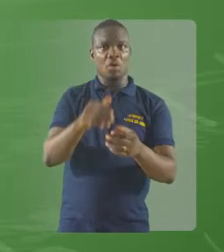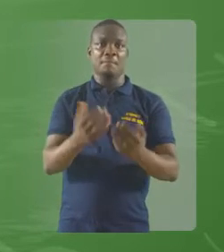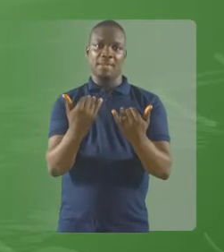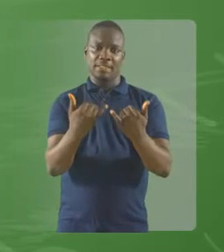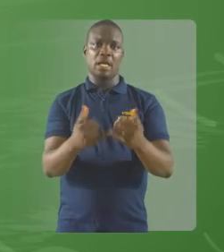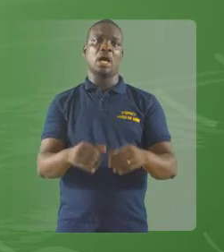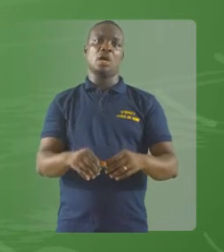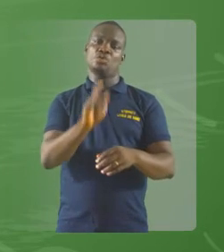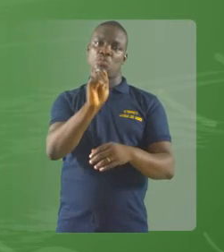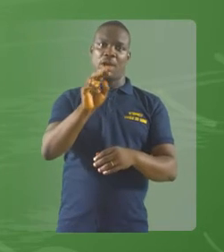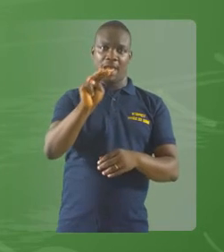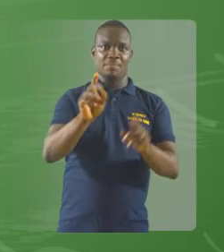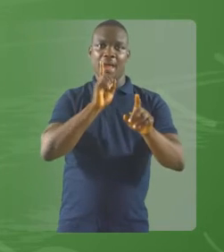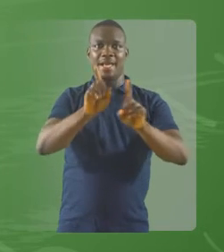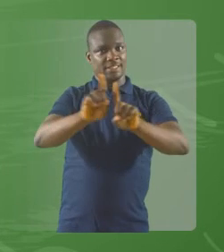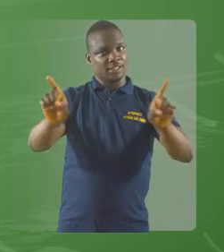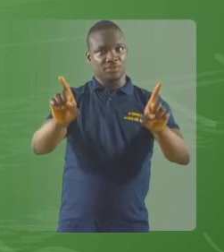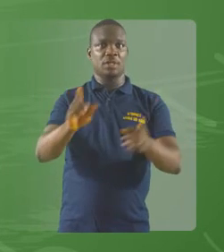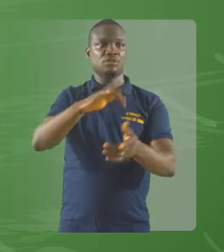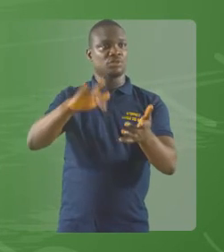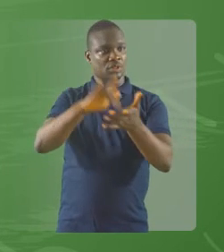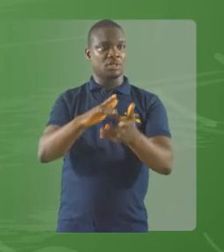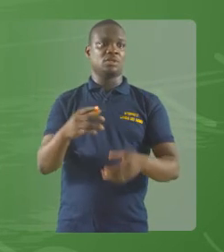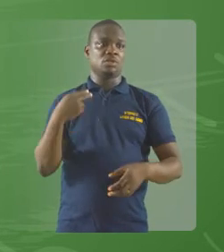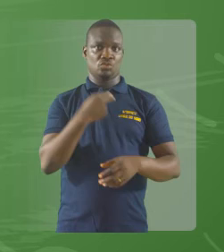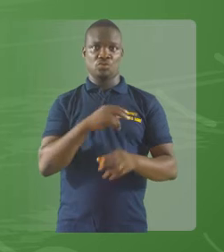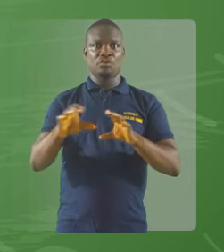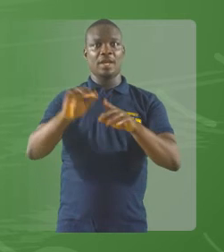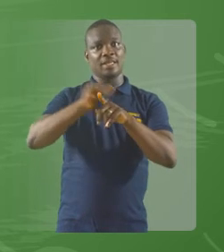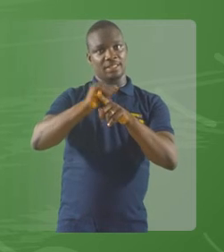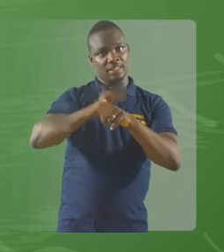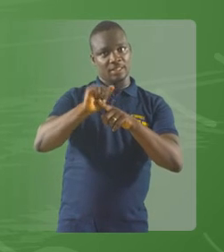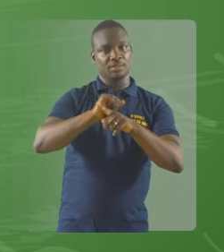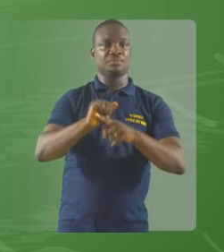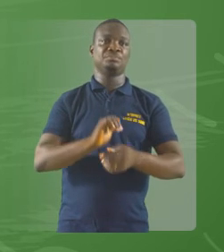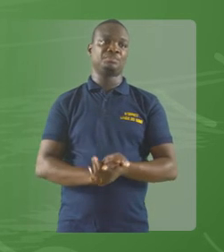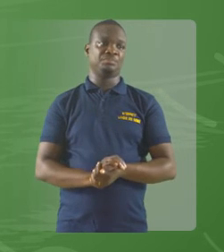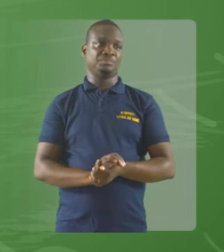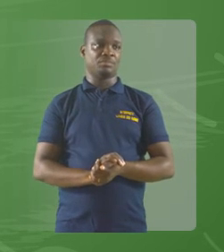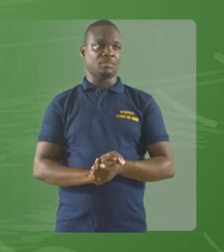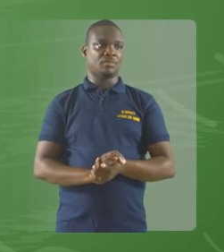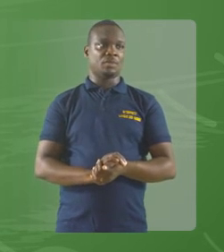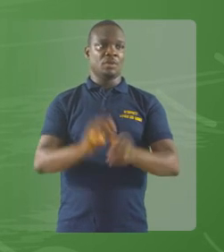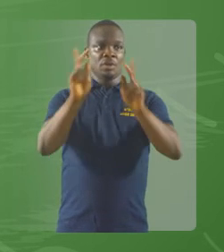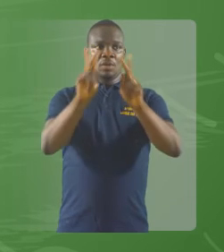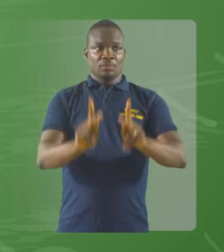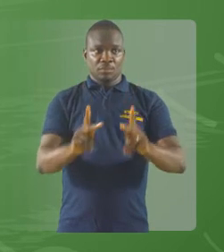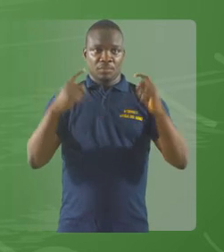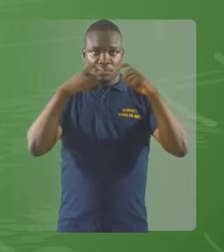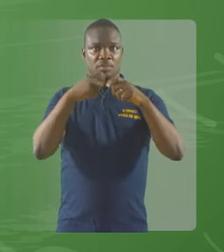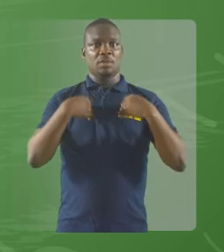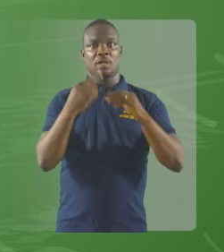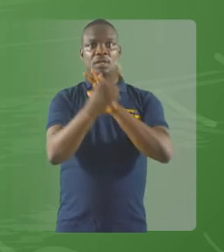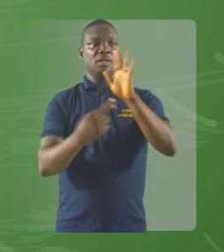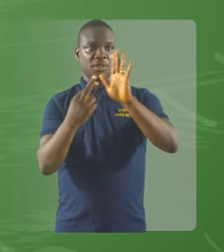différent du centre. Nous allons faire un exercice pour fixer ces différentes notions. Le plan complexe est muni